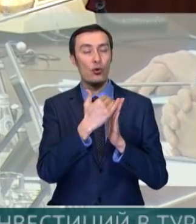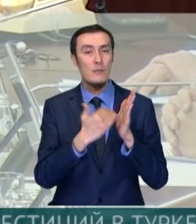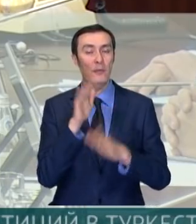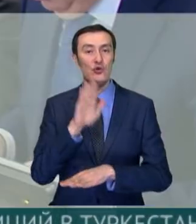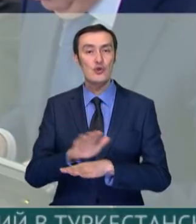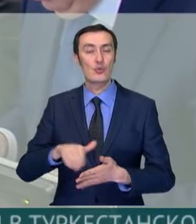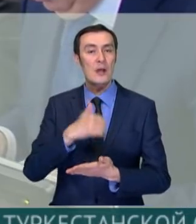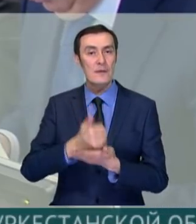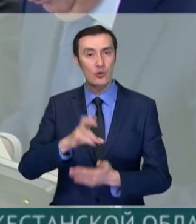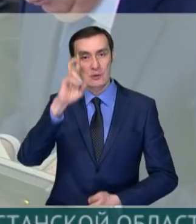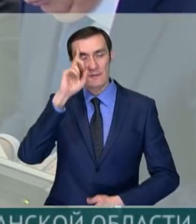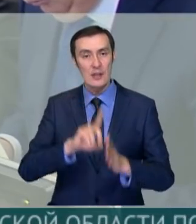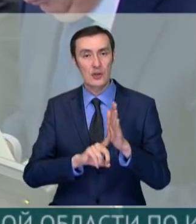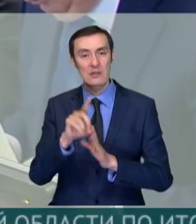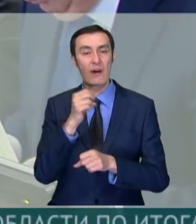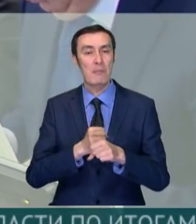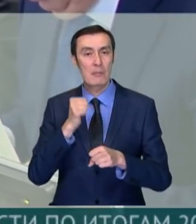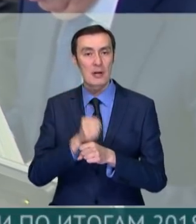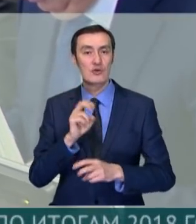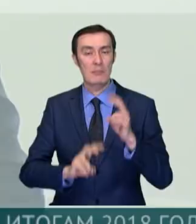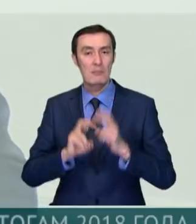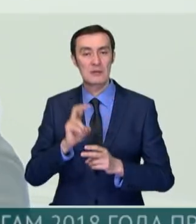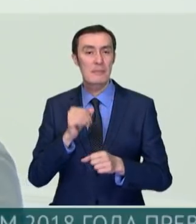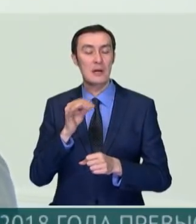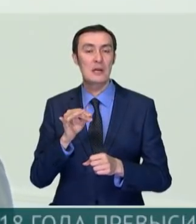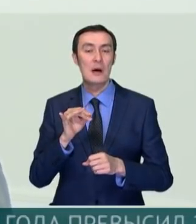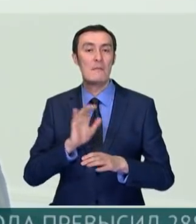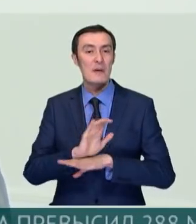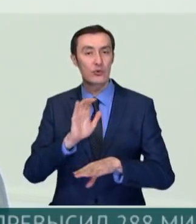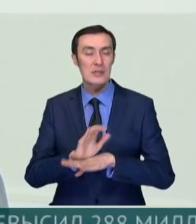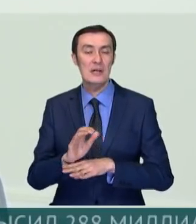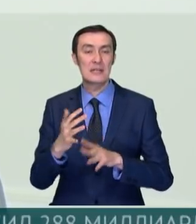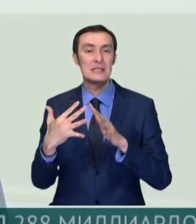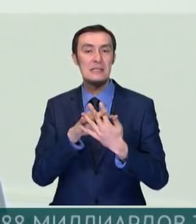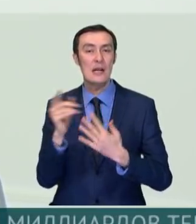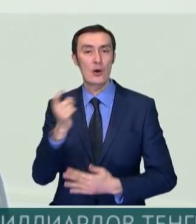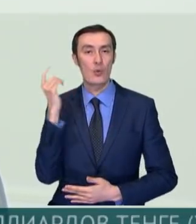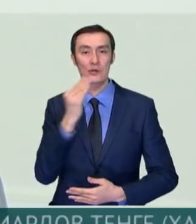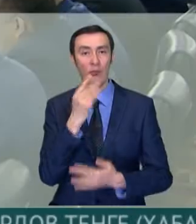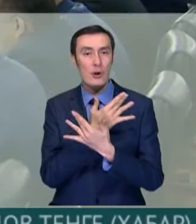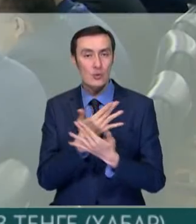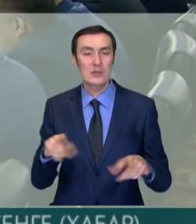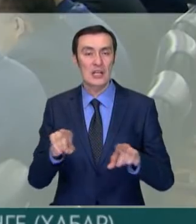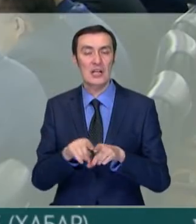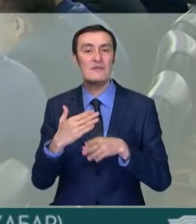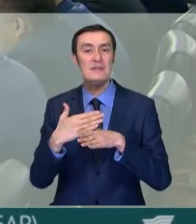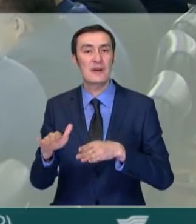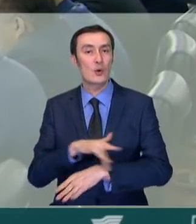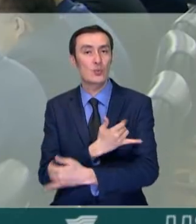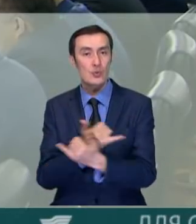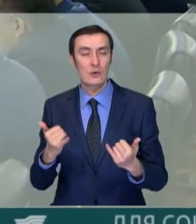главы государства начнется в обрабатывающей промышленности, переработке и производстве сельхозпродукции, а также сфере услуг.